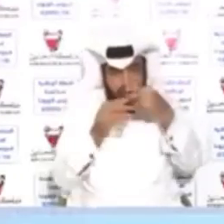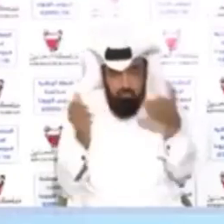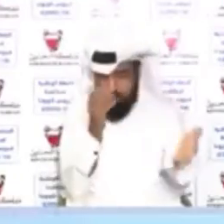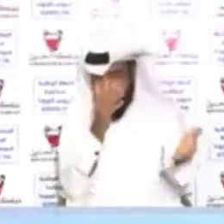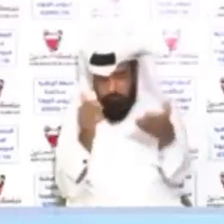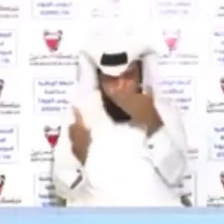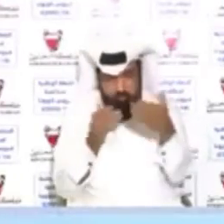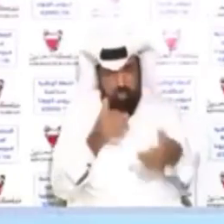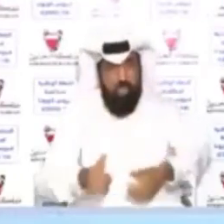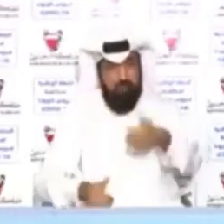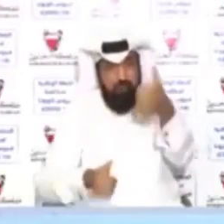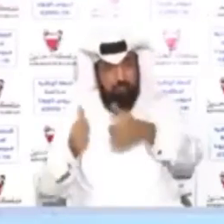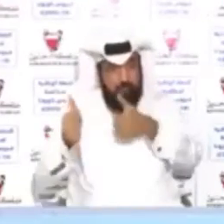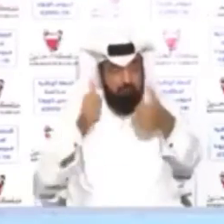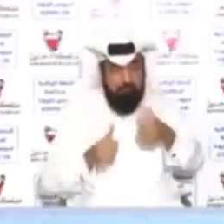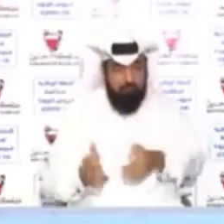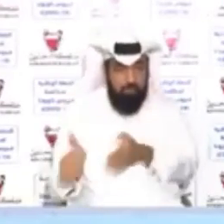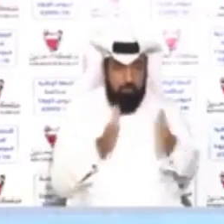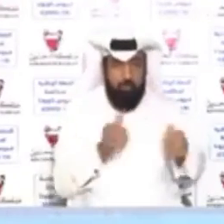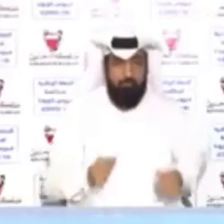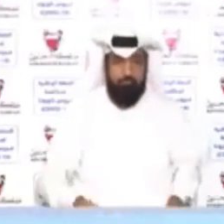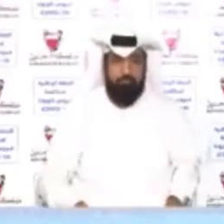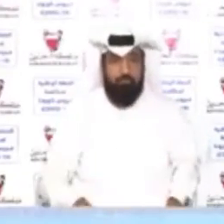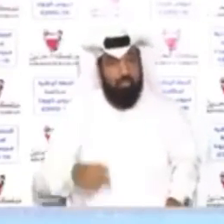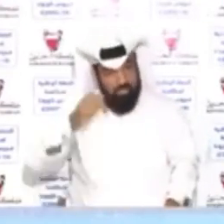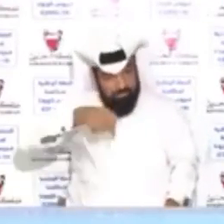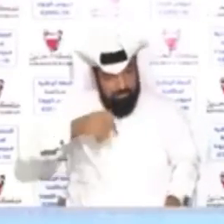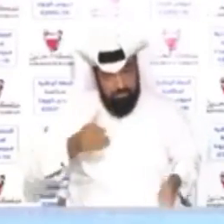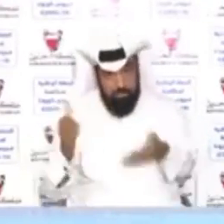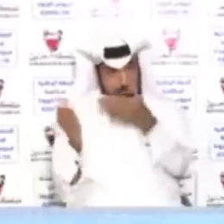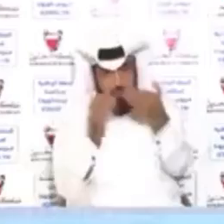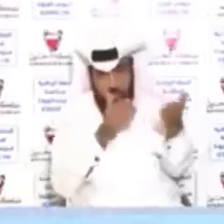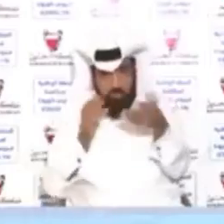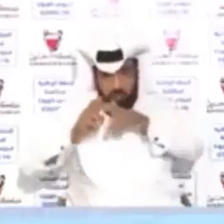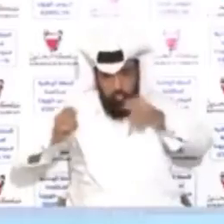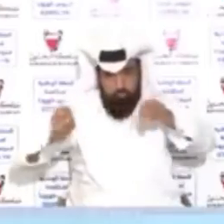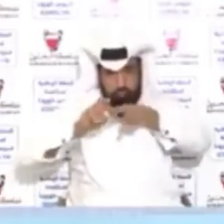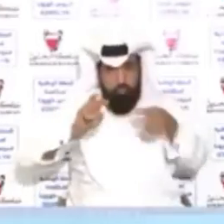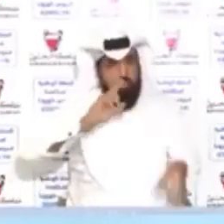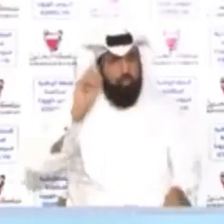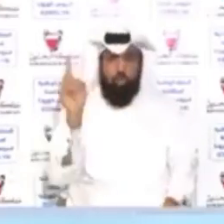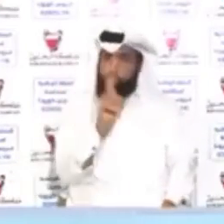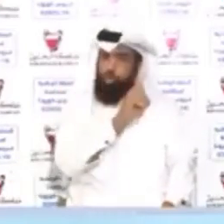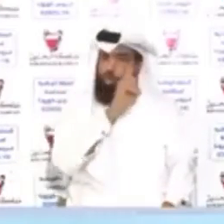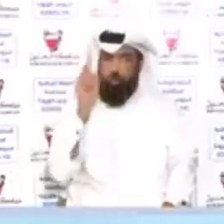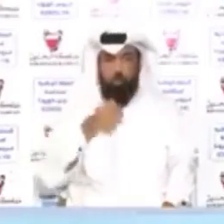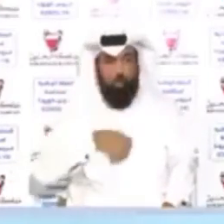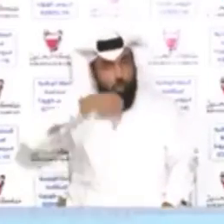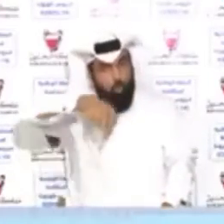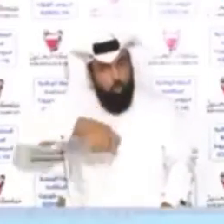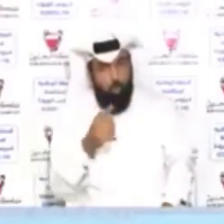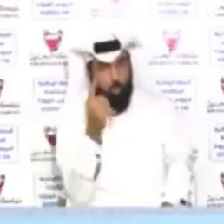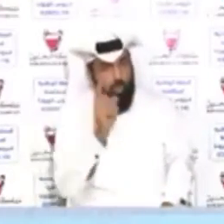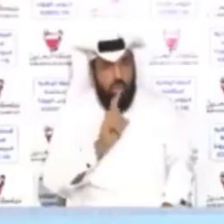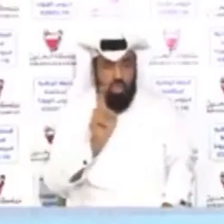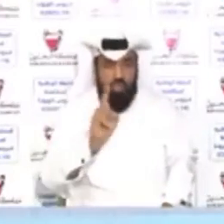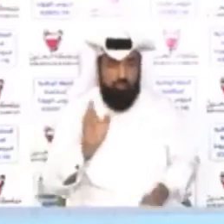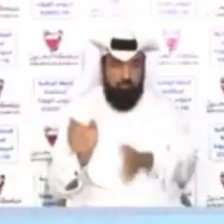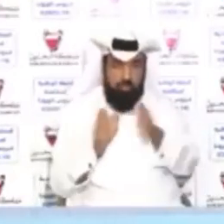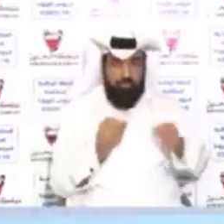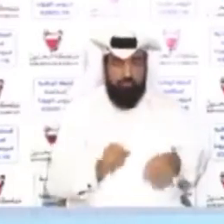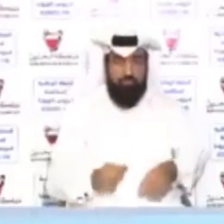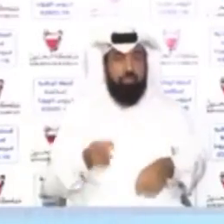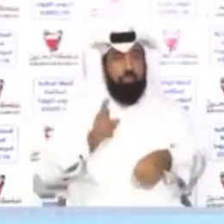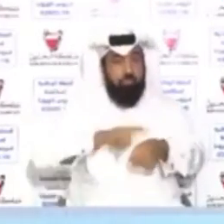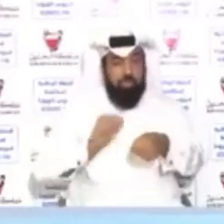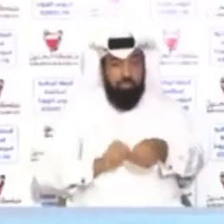غير يشتغل أو ما يشتغل. طبعا هذه الدراسات موجودة على مستوى العالم، وفي أكثر من دراسة طلعت بين فترة أخرى، خصوصا في الفترة الأخيرة